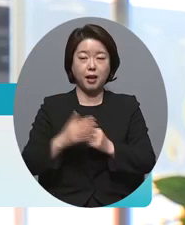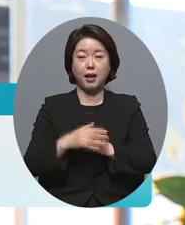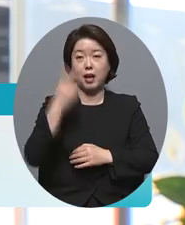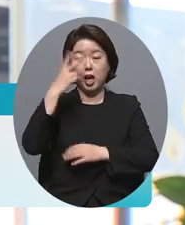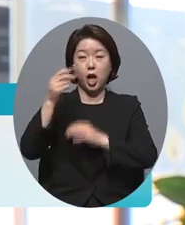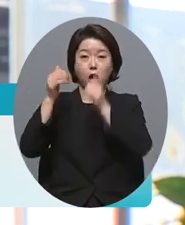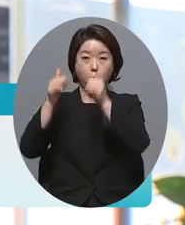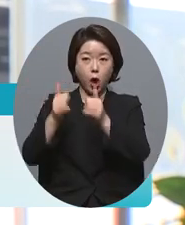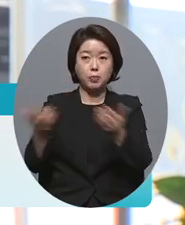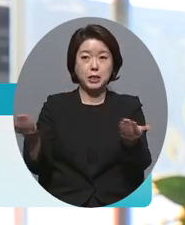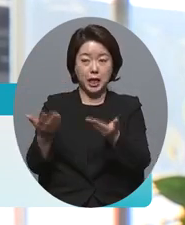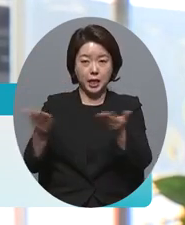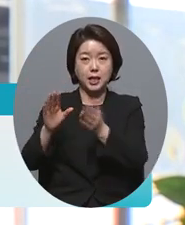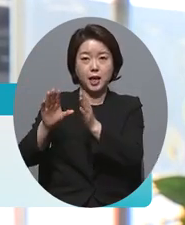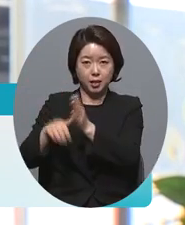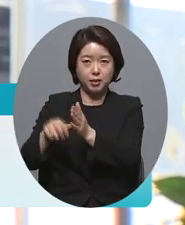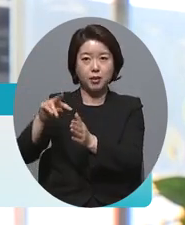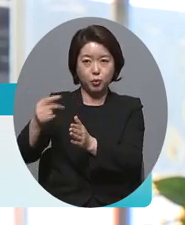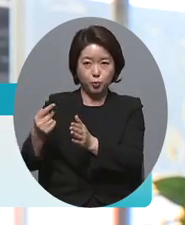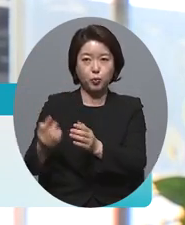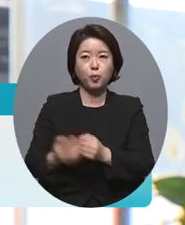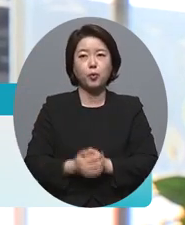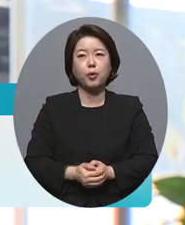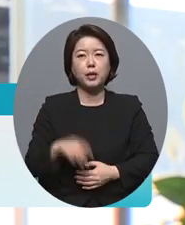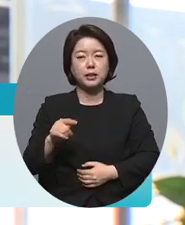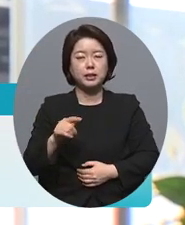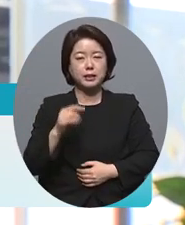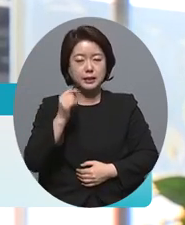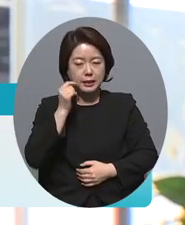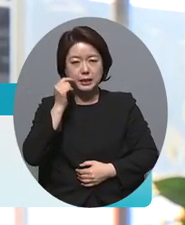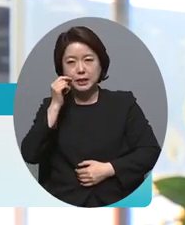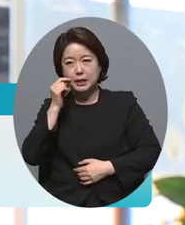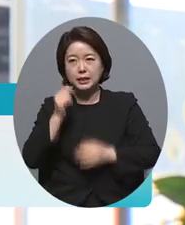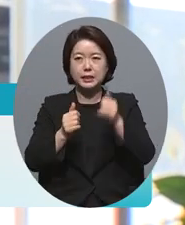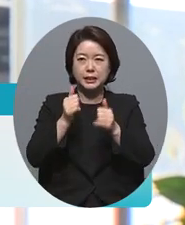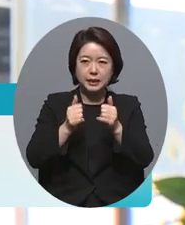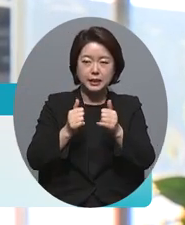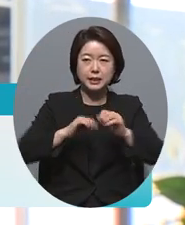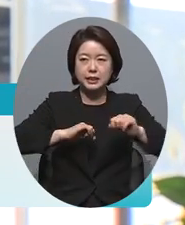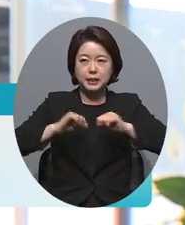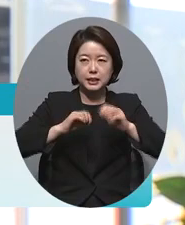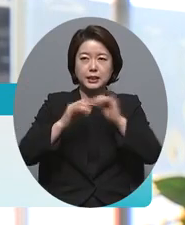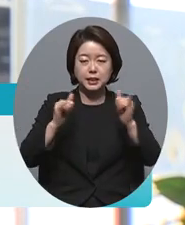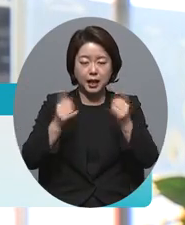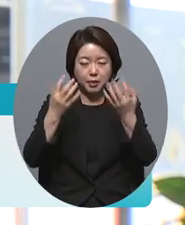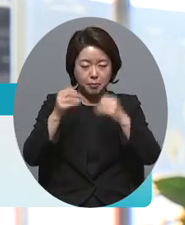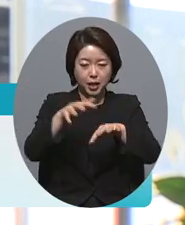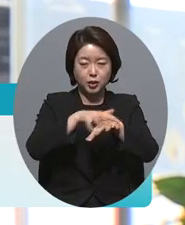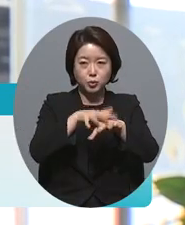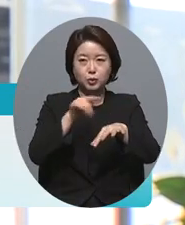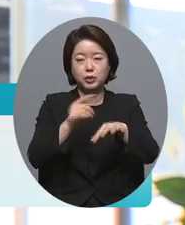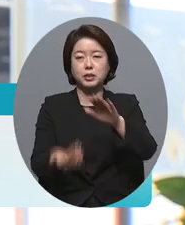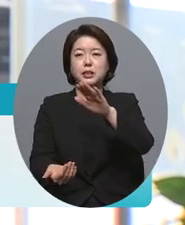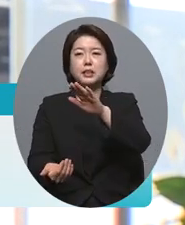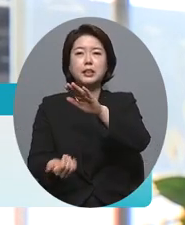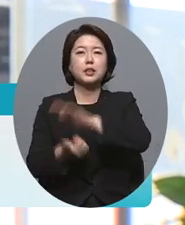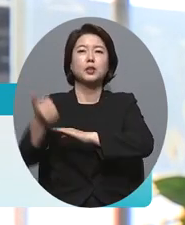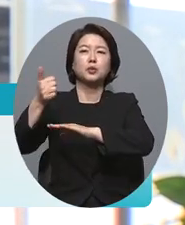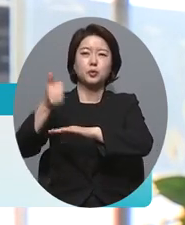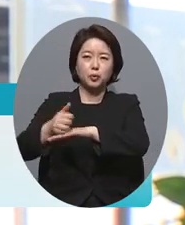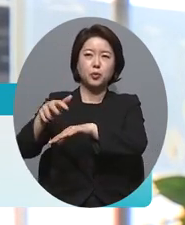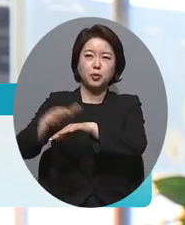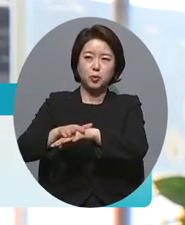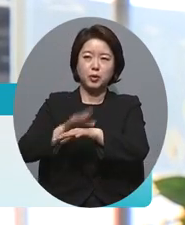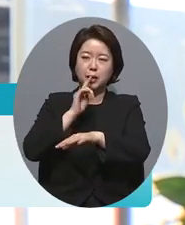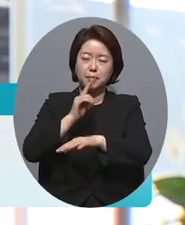저 검찰에 있을 때도 스타플레이어들이 많이 나오는 조직이 성공한 조직이다라는 얘기를 늘